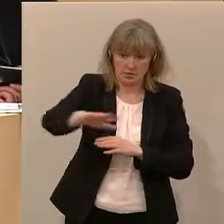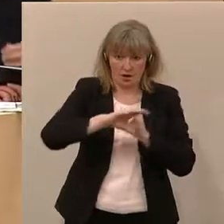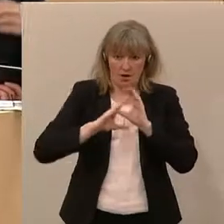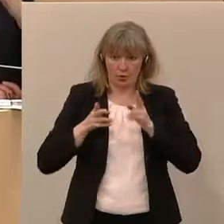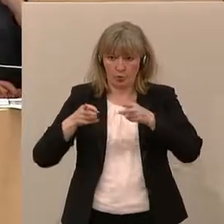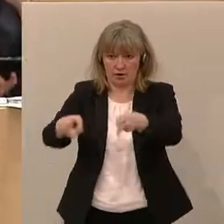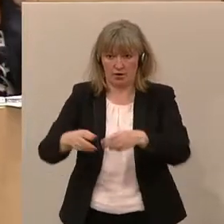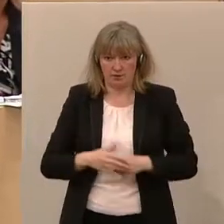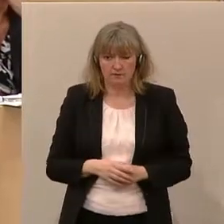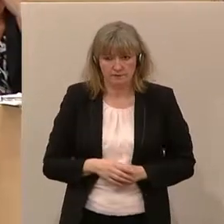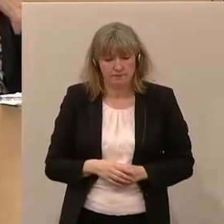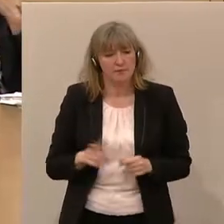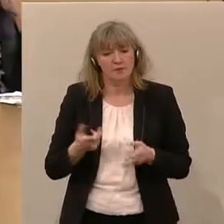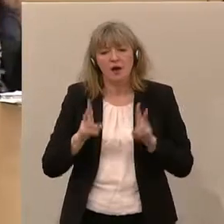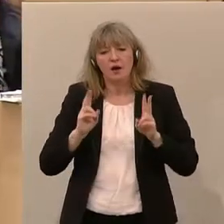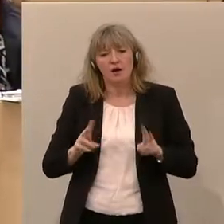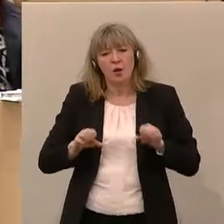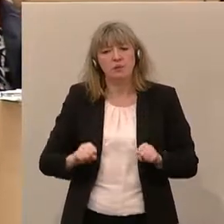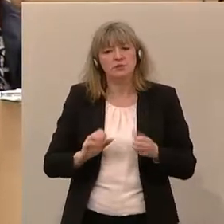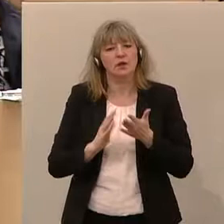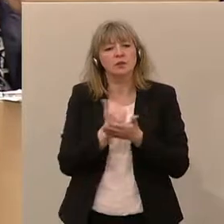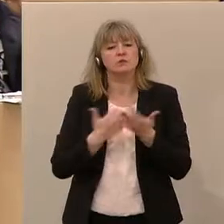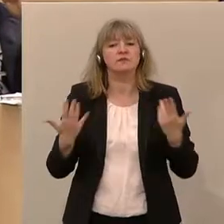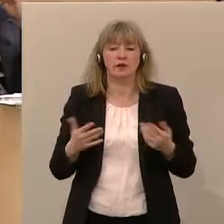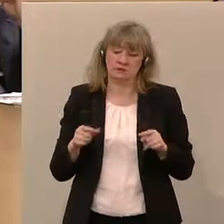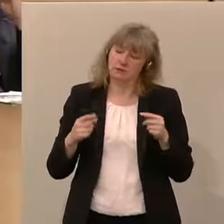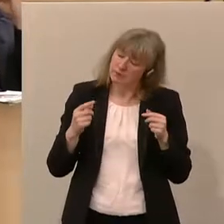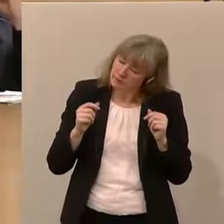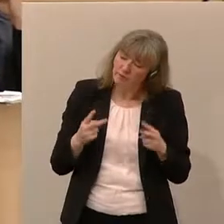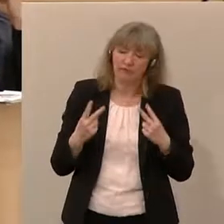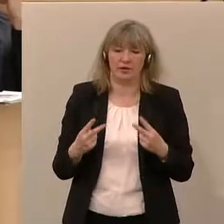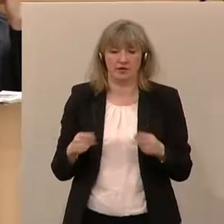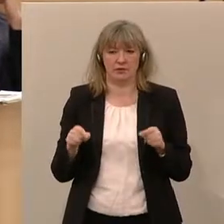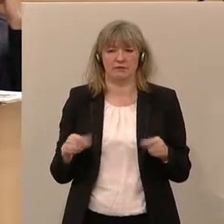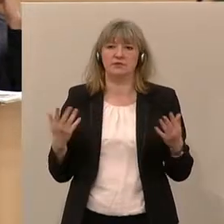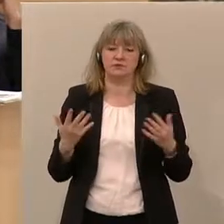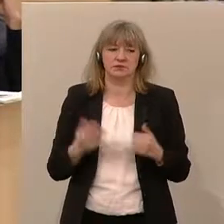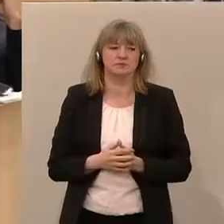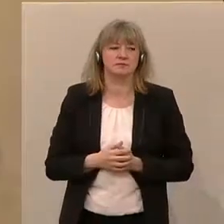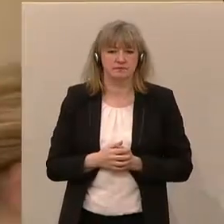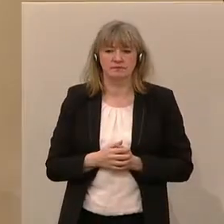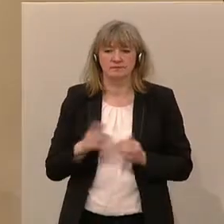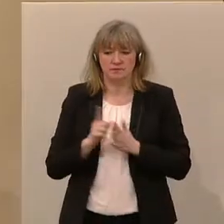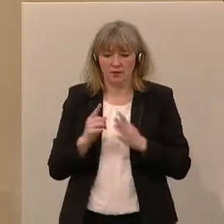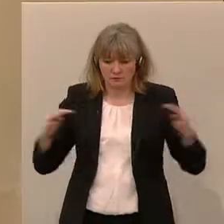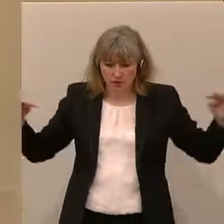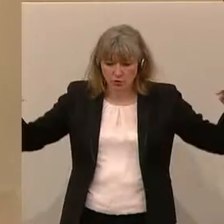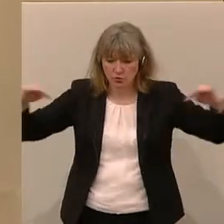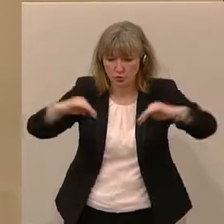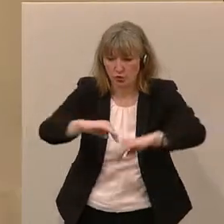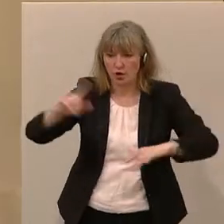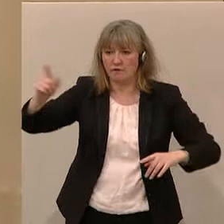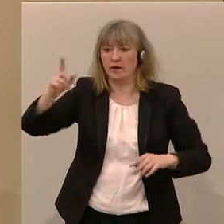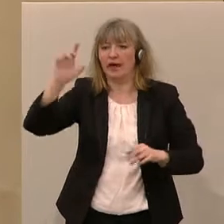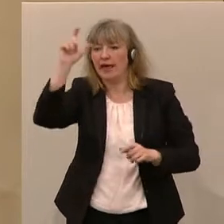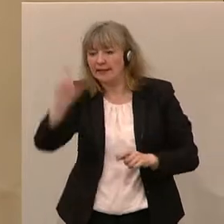seine volle Kapazität nutzen zu können, ist es für die Brenner Basistunnels allerdings unbedingt notwendig, dass die Zulaufstrecken in Italien und